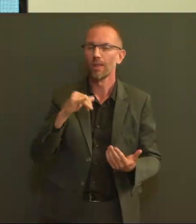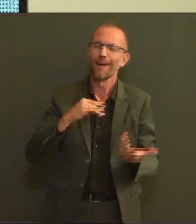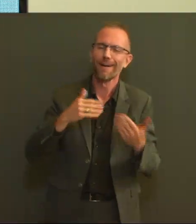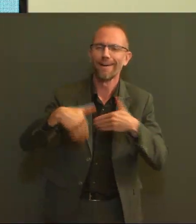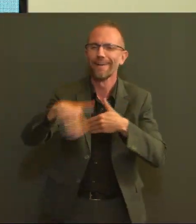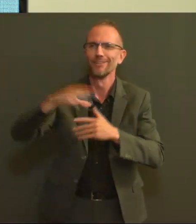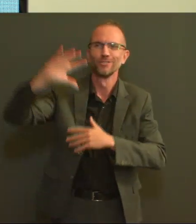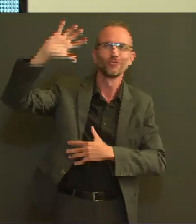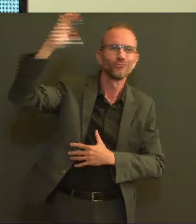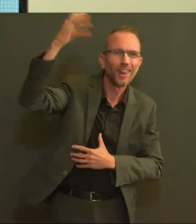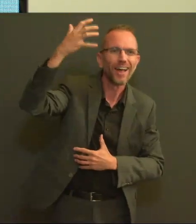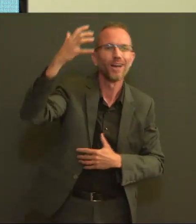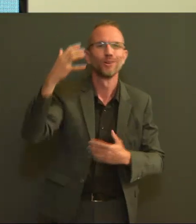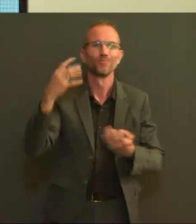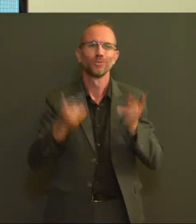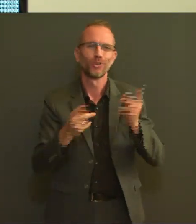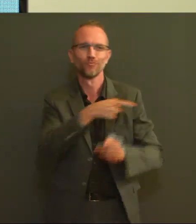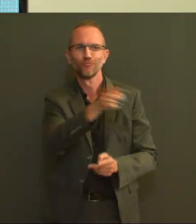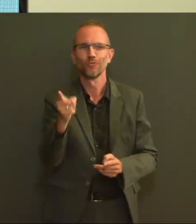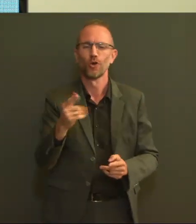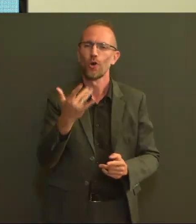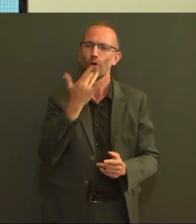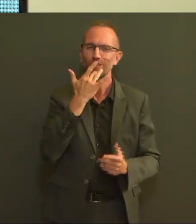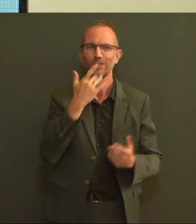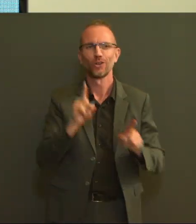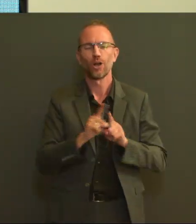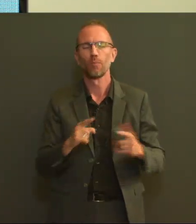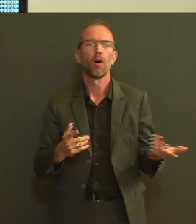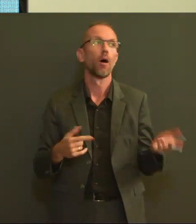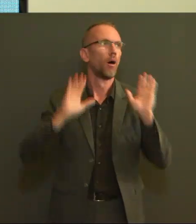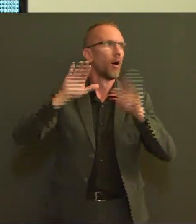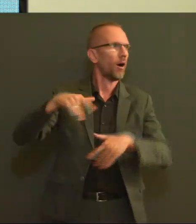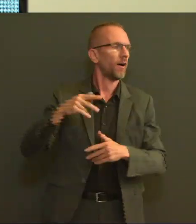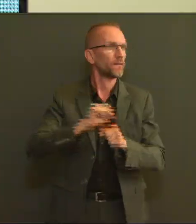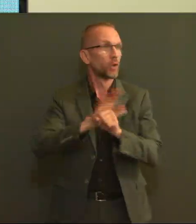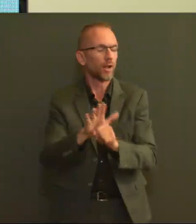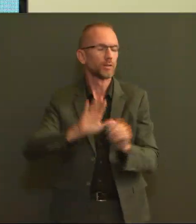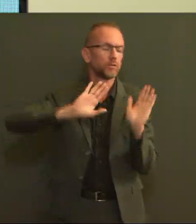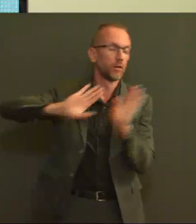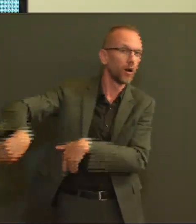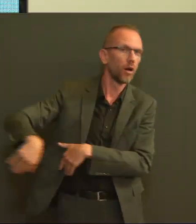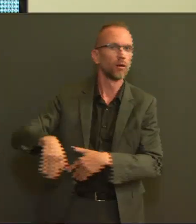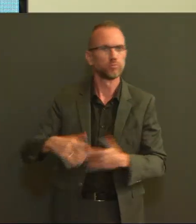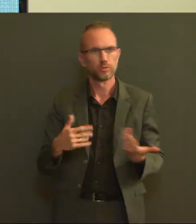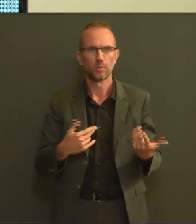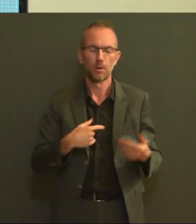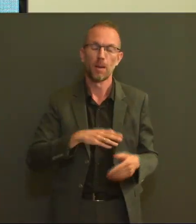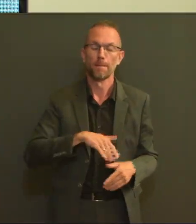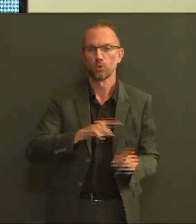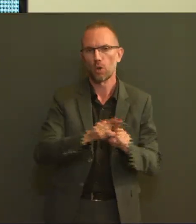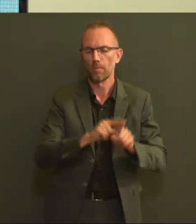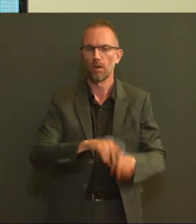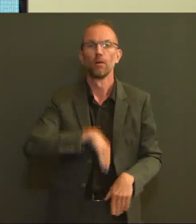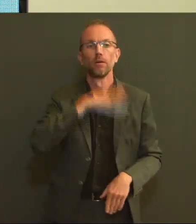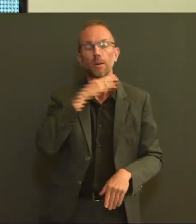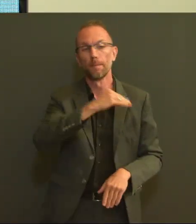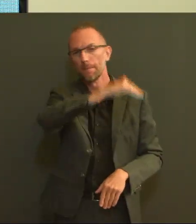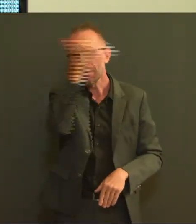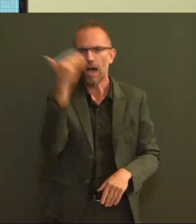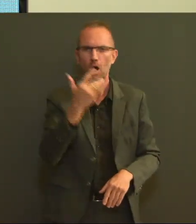virus. On en a tous un petit peu assez de cette situation, c'est normal, mais l'ignorer le virus n'est certainement pas une bonne